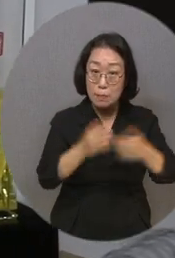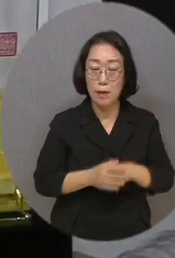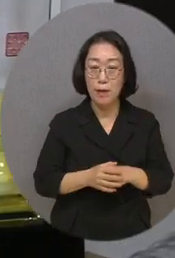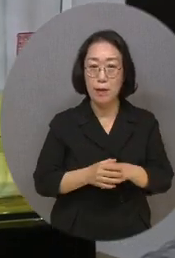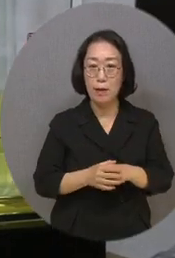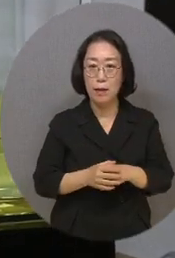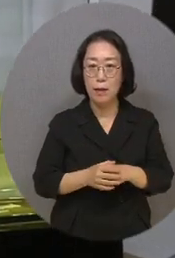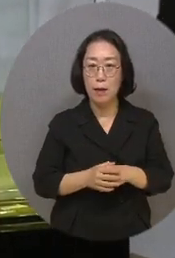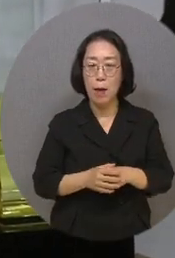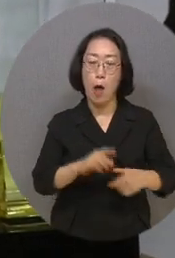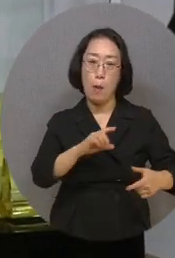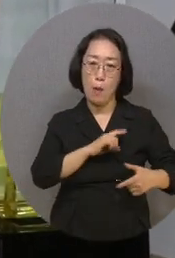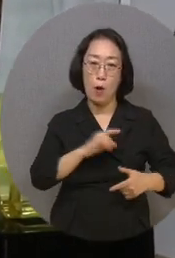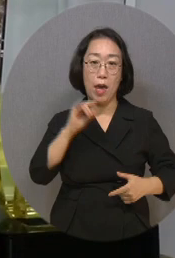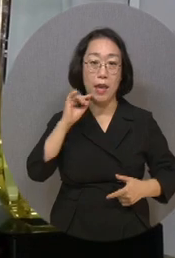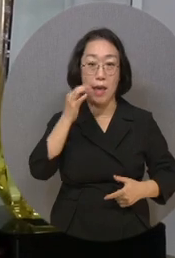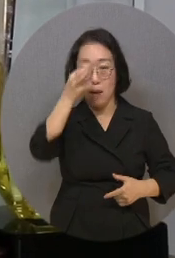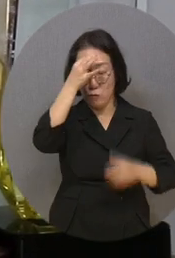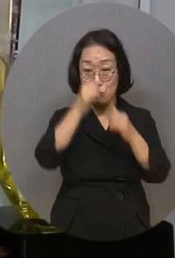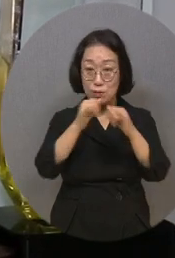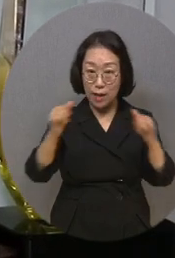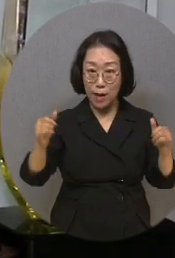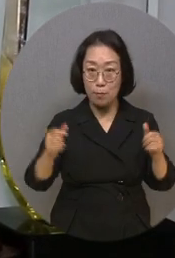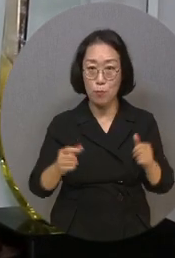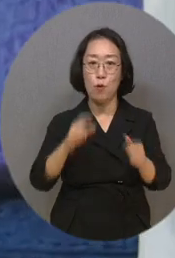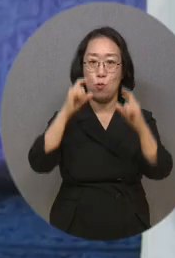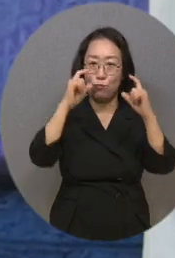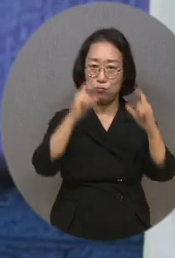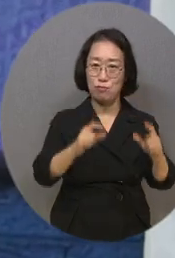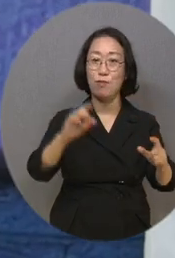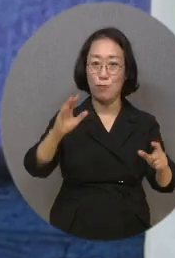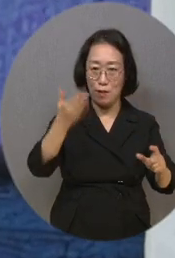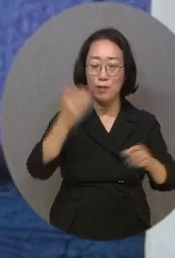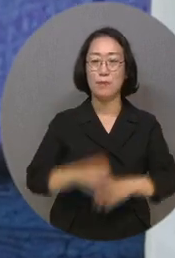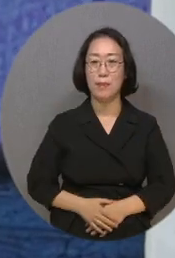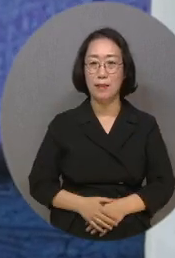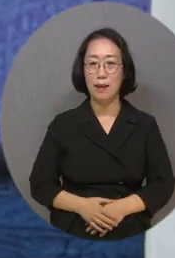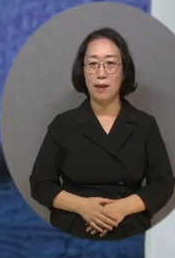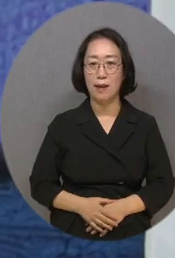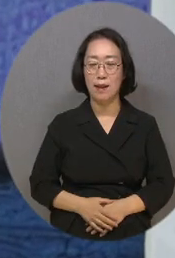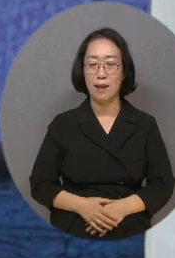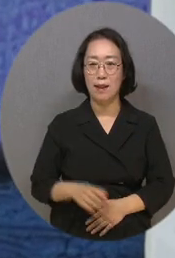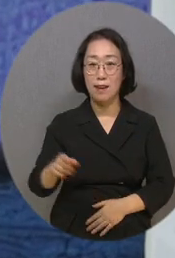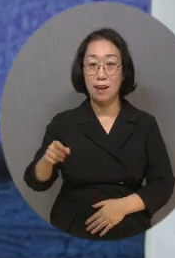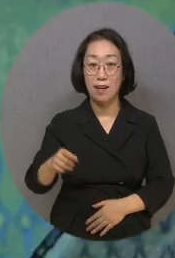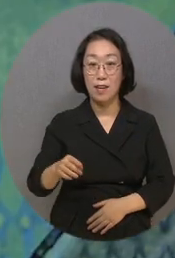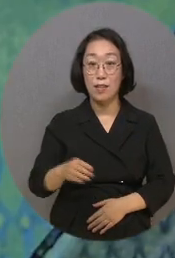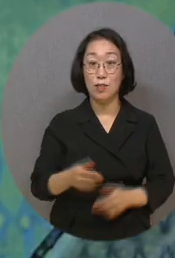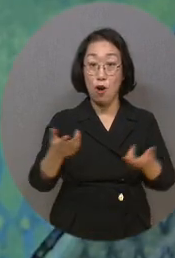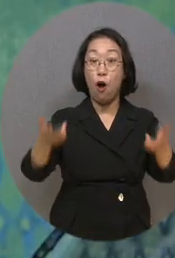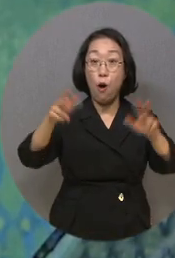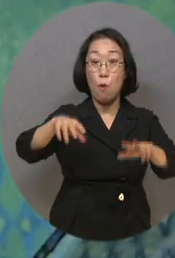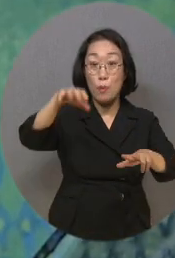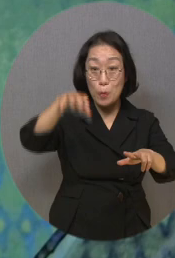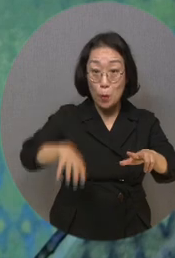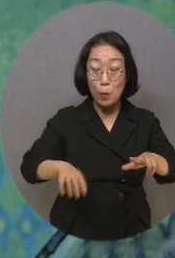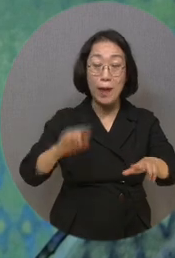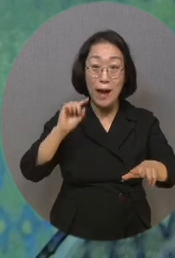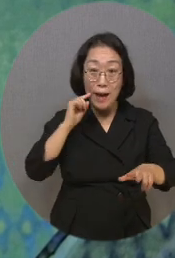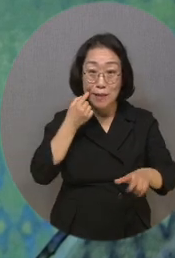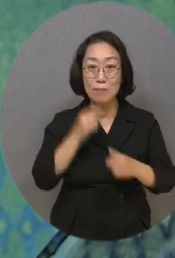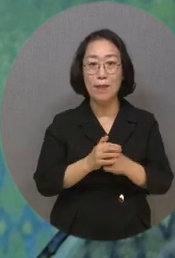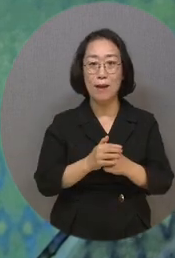전라남도 명예예술인으로 지정되었습니다. 2023 정원의 도시를 담다의 주제로 정원에서